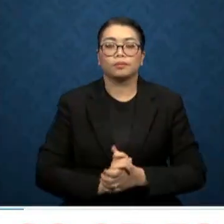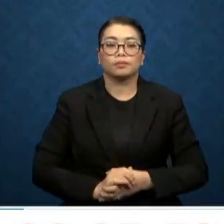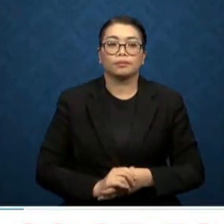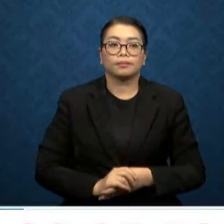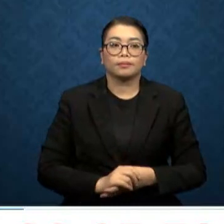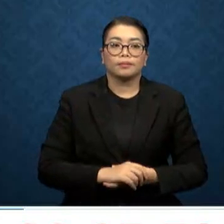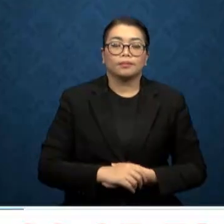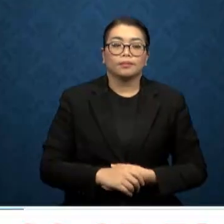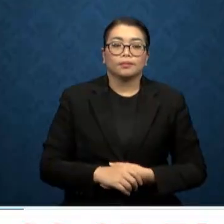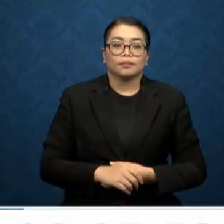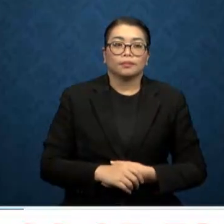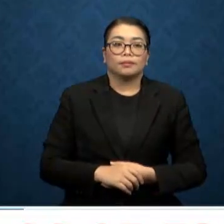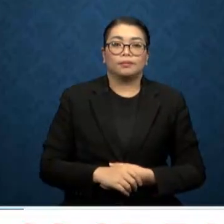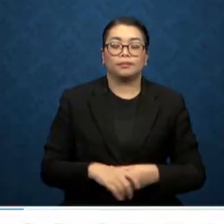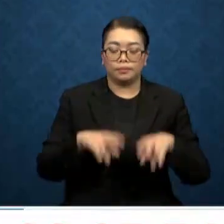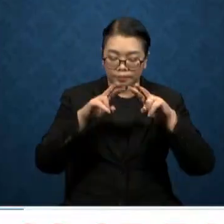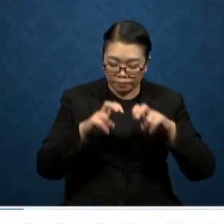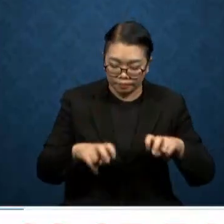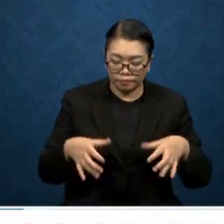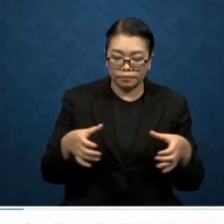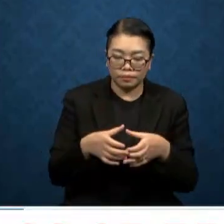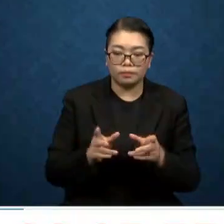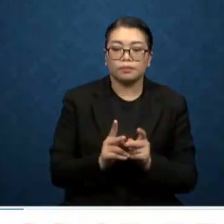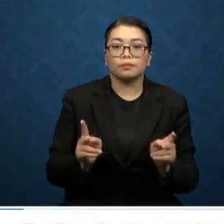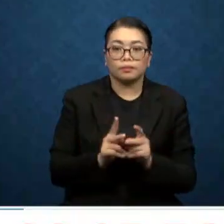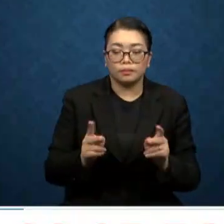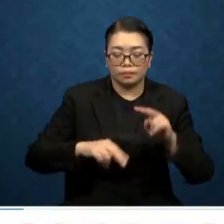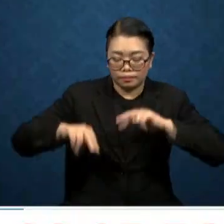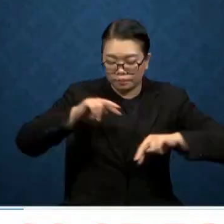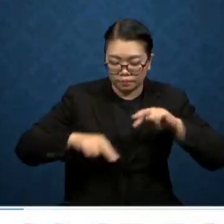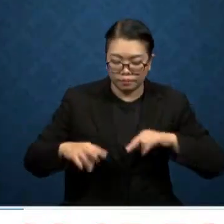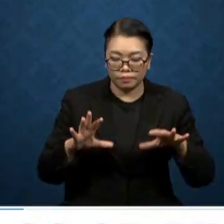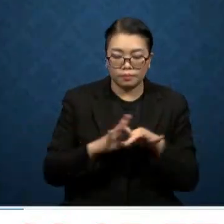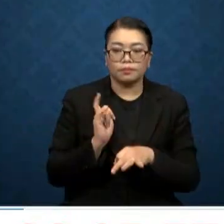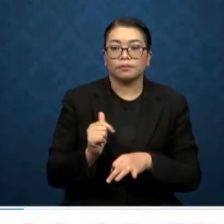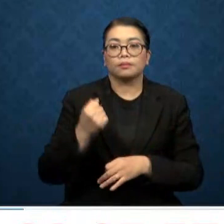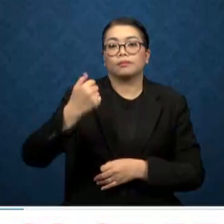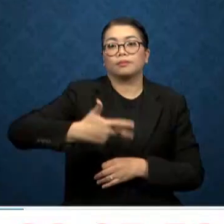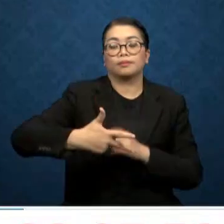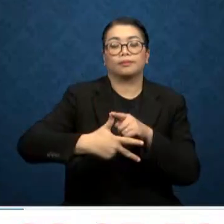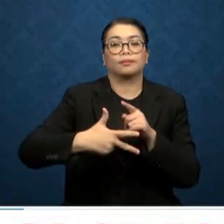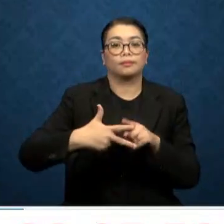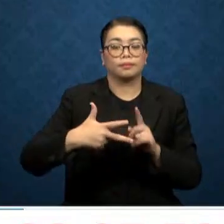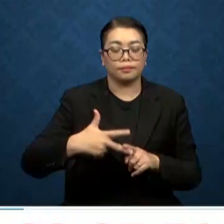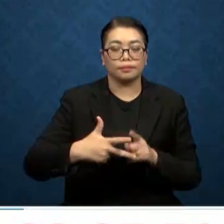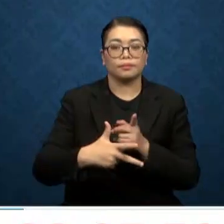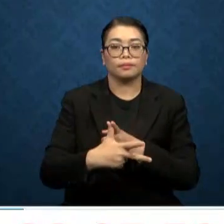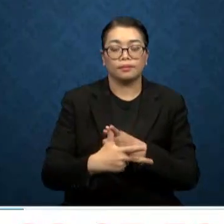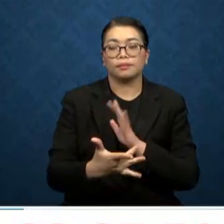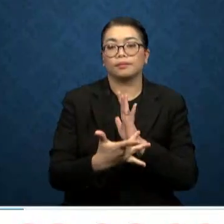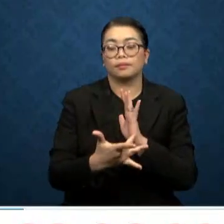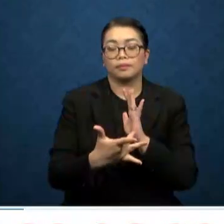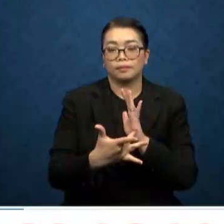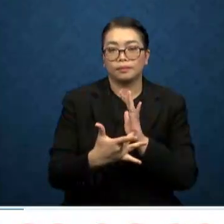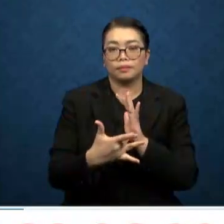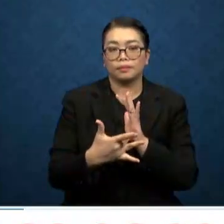สุราษฎร์ธานีในการศึกษาของคณะกรรมาธิการได้พิจารณาถึงปัจจัยหลัก 3ด้านคือด้าน